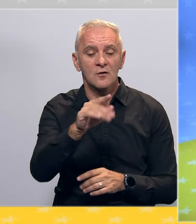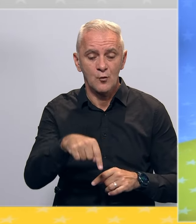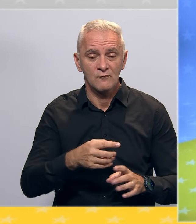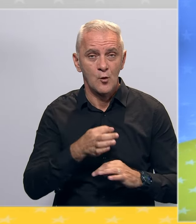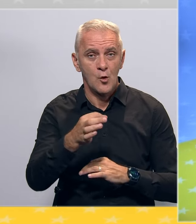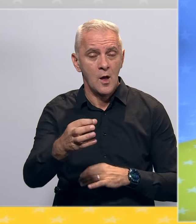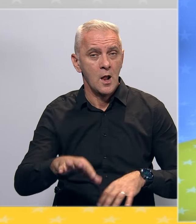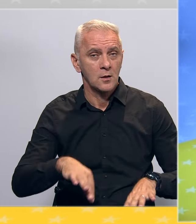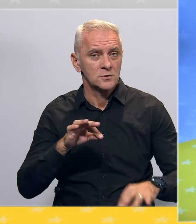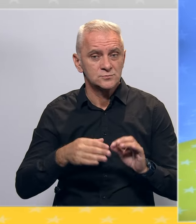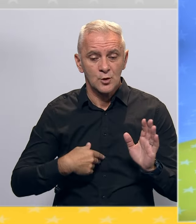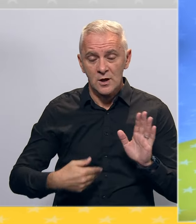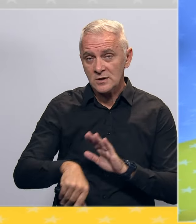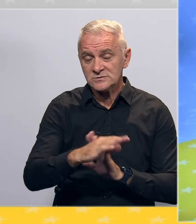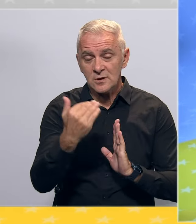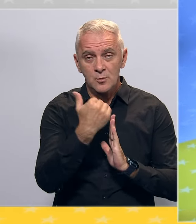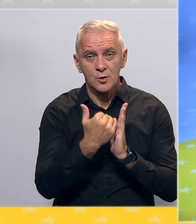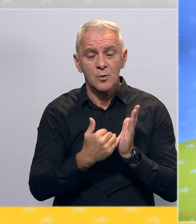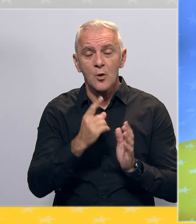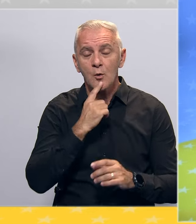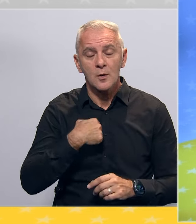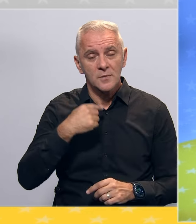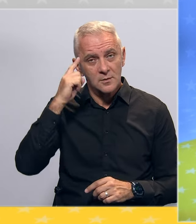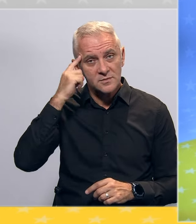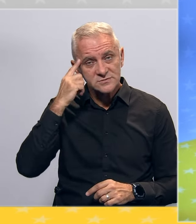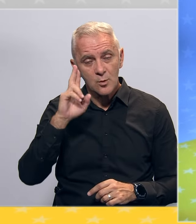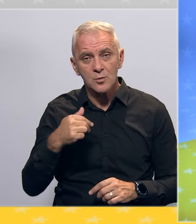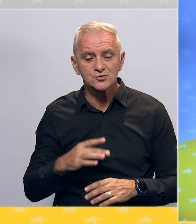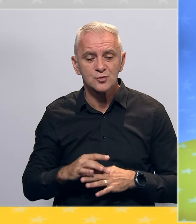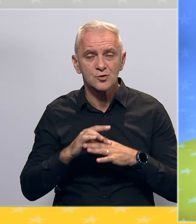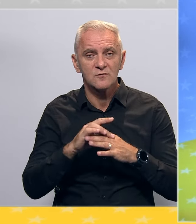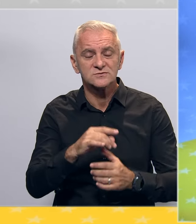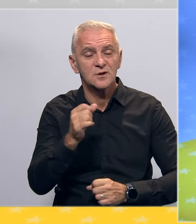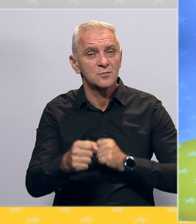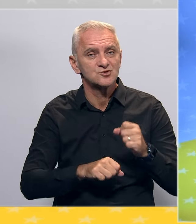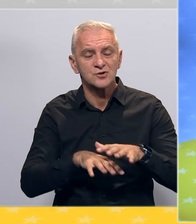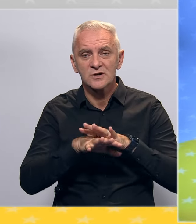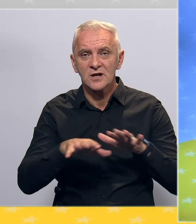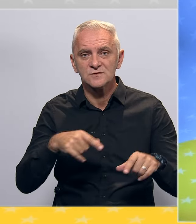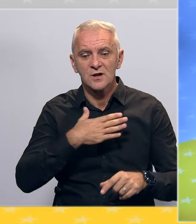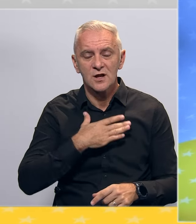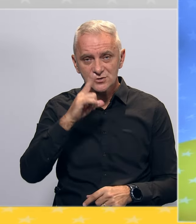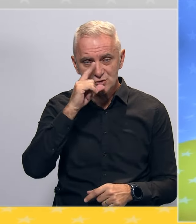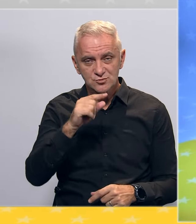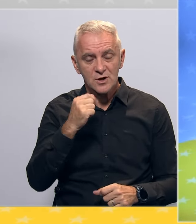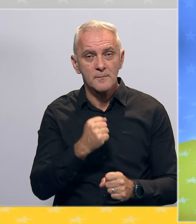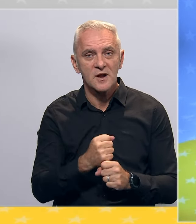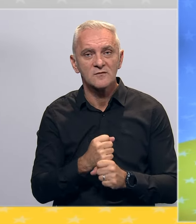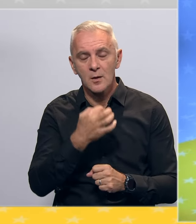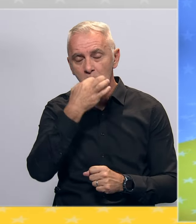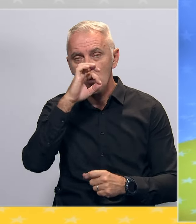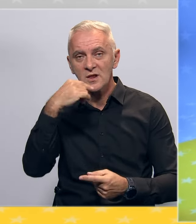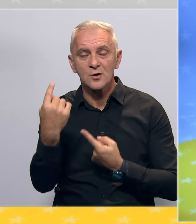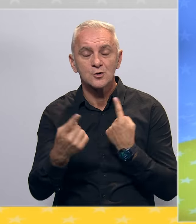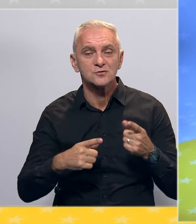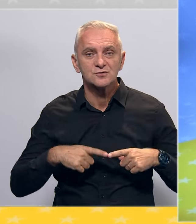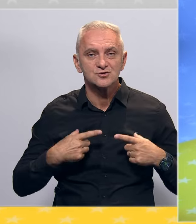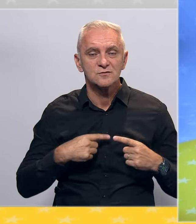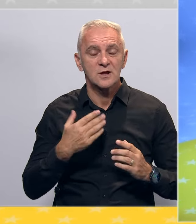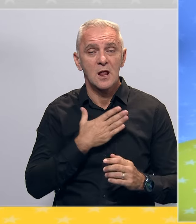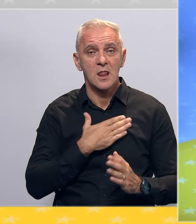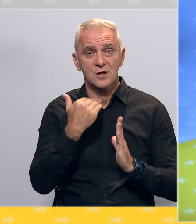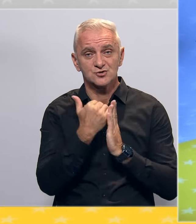izbore izlazimo sa programom za koji smatramo da možemo dovesti do bržeg razvoja naše općine i stvaranja boljih uslova života. Naš program